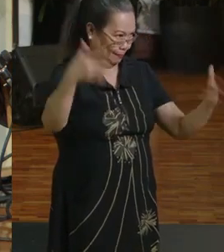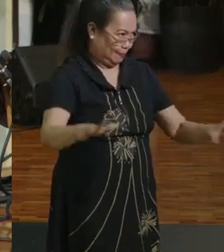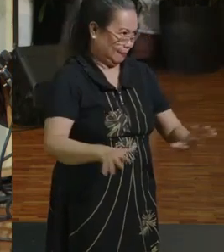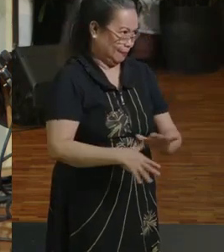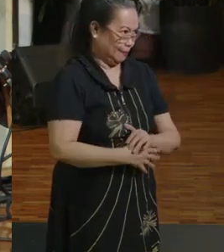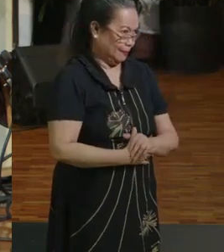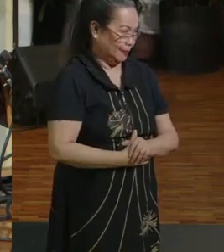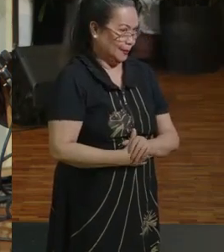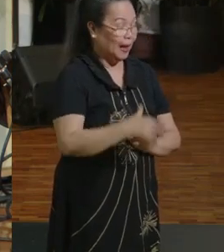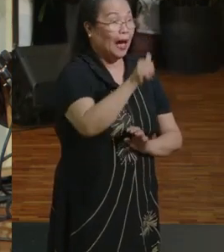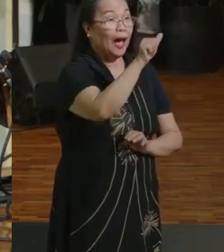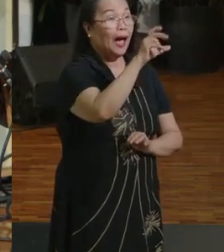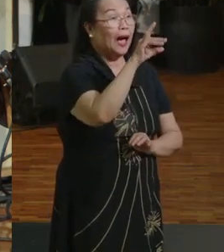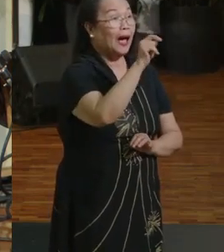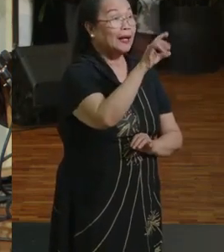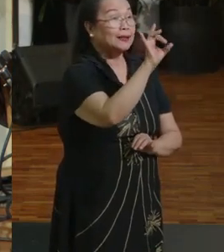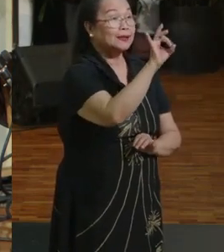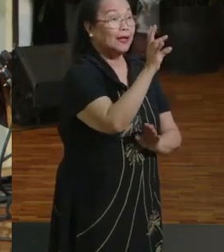Acts 8:14.